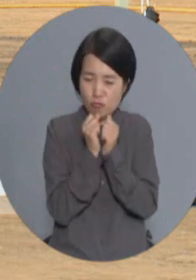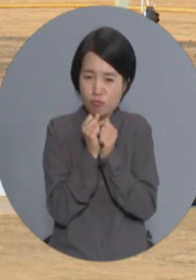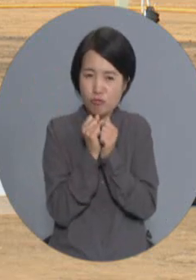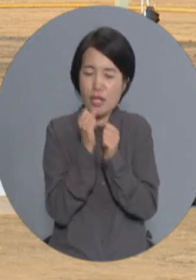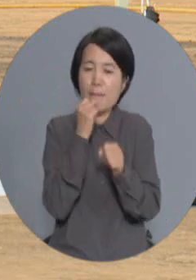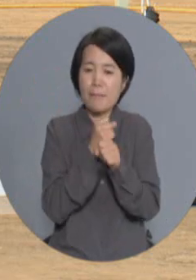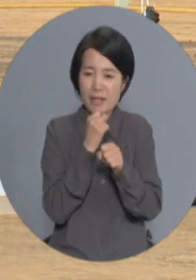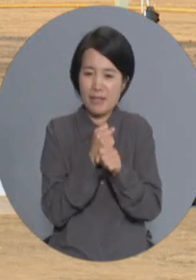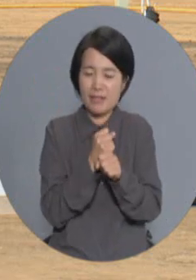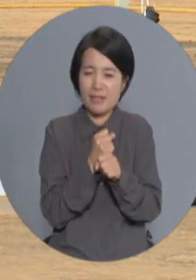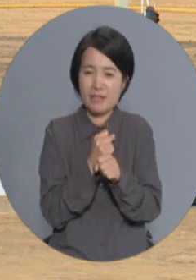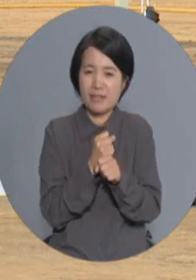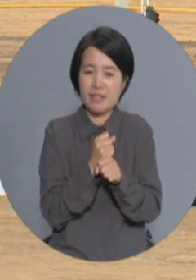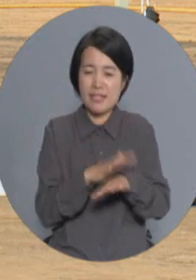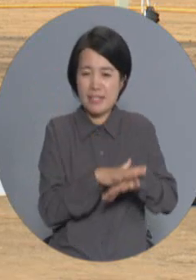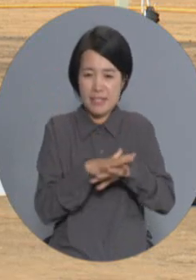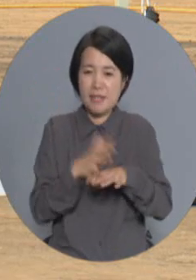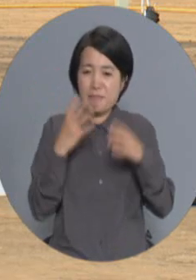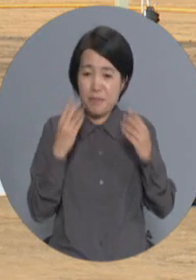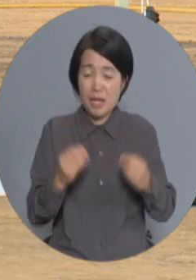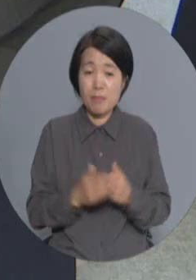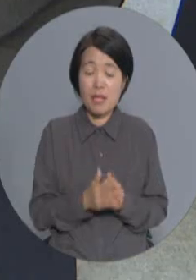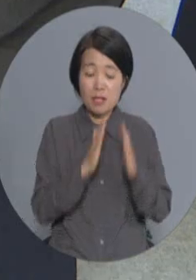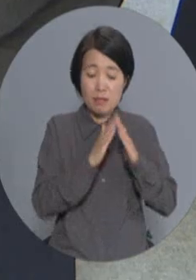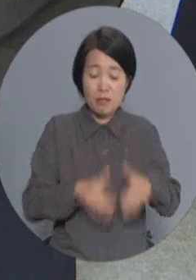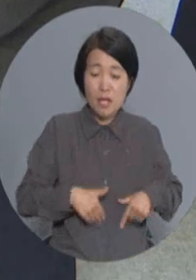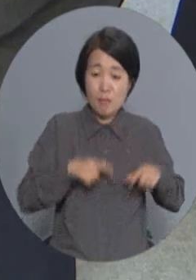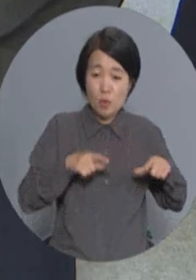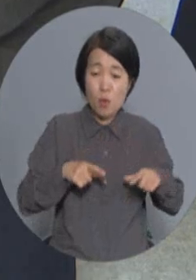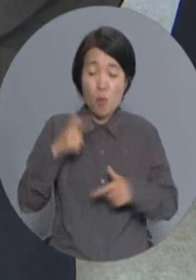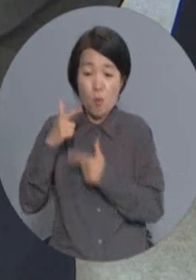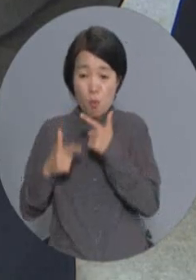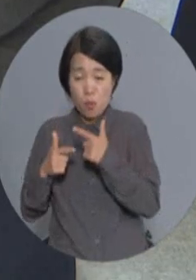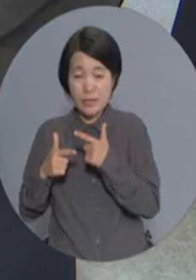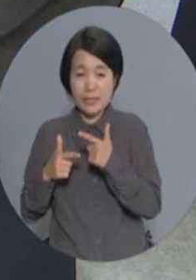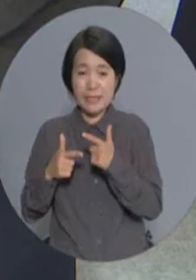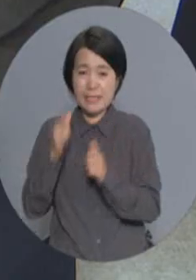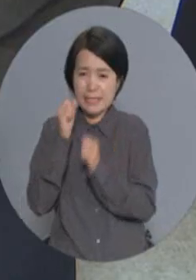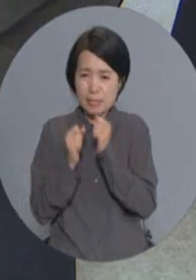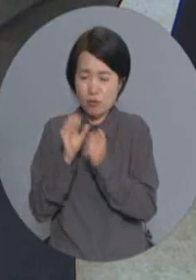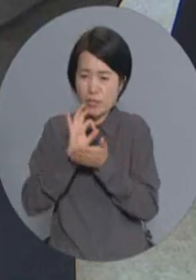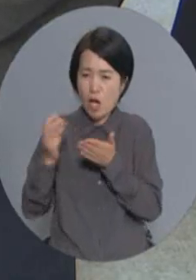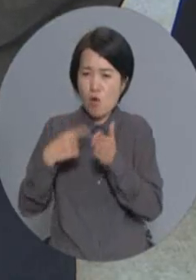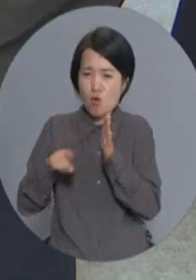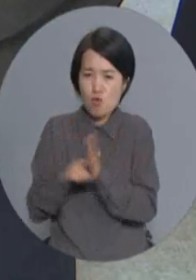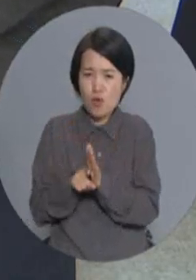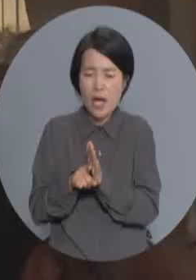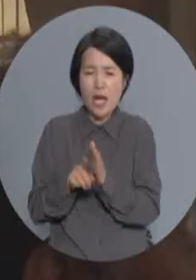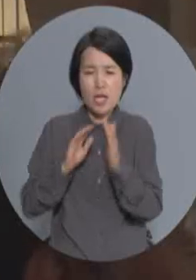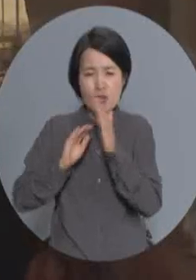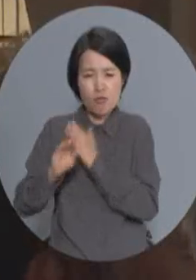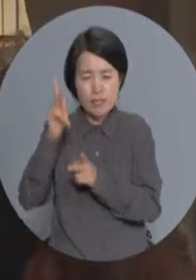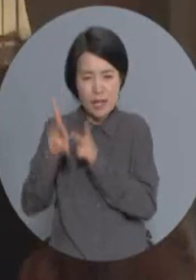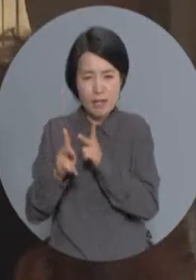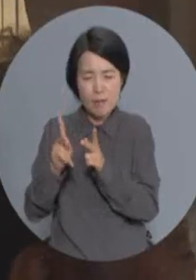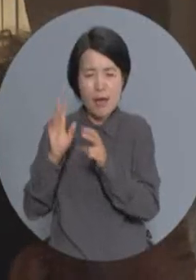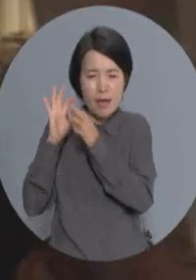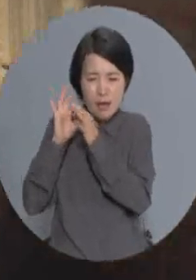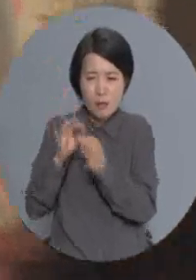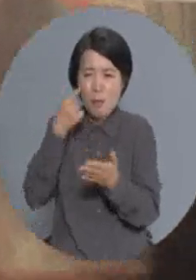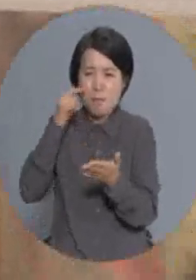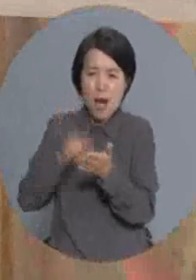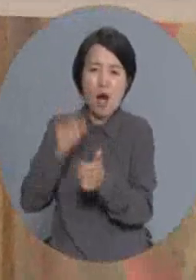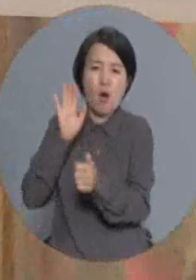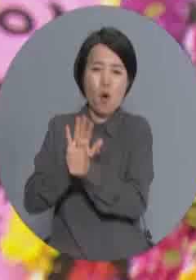갖춰질 전망입니다 전남도와 목포시는 신기술 상용화를 위한 후속 사업을 지속적으로 발굴해 지원하겠다고